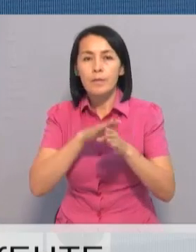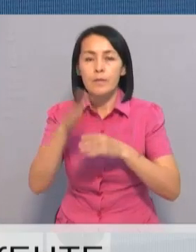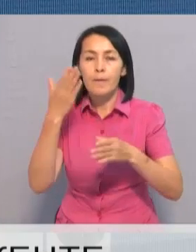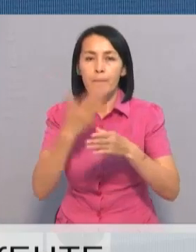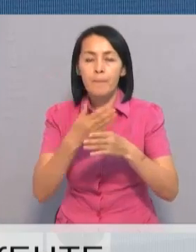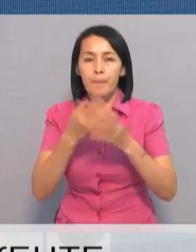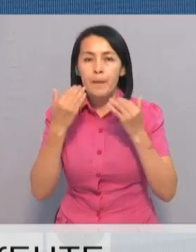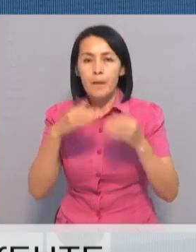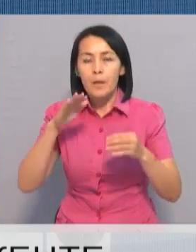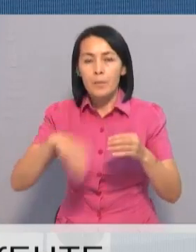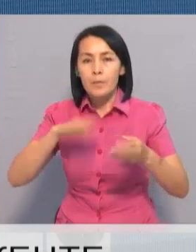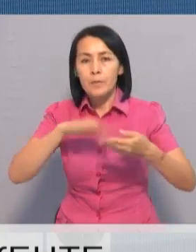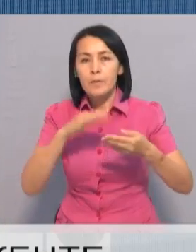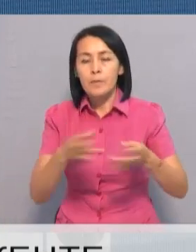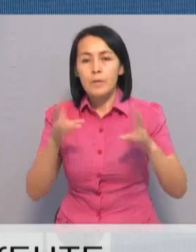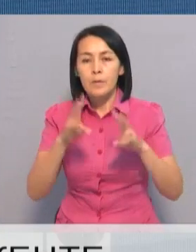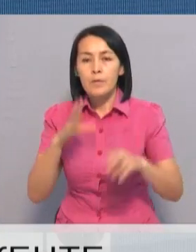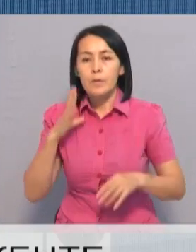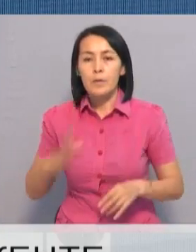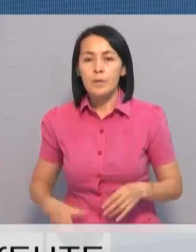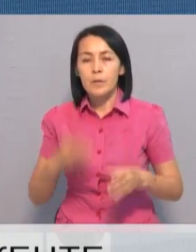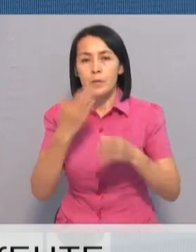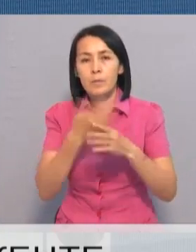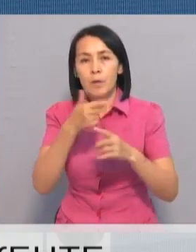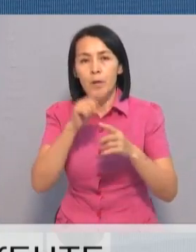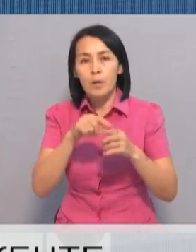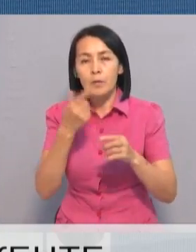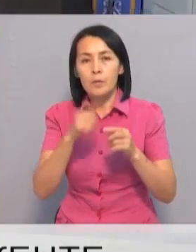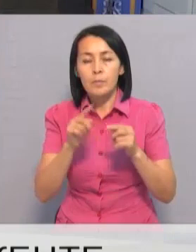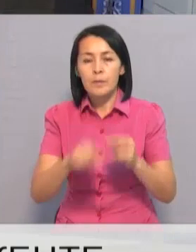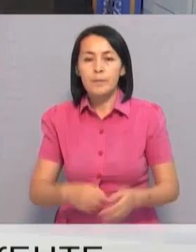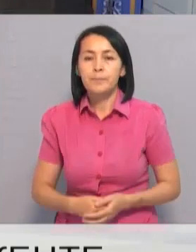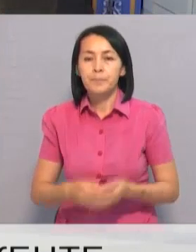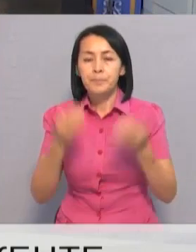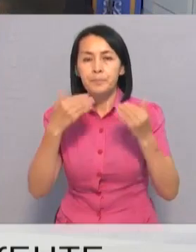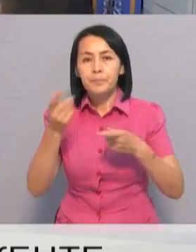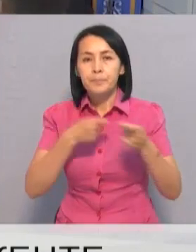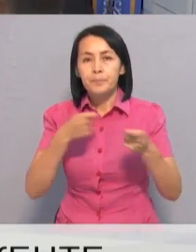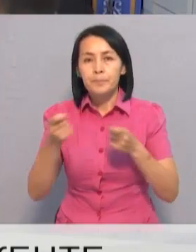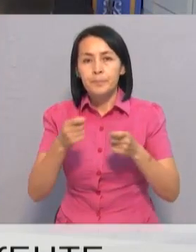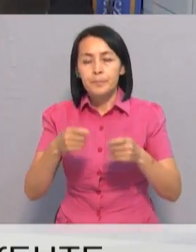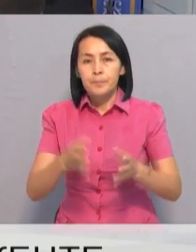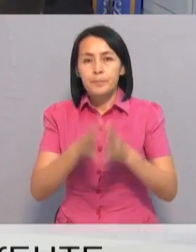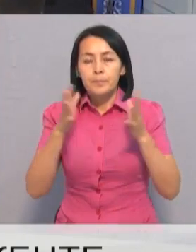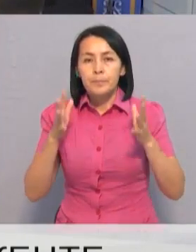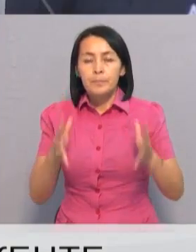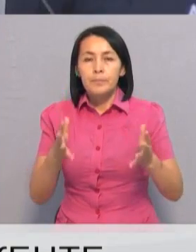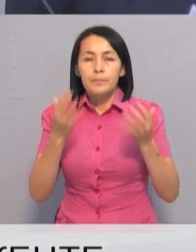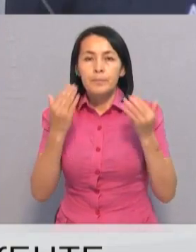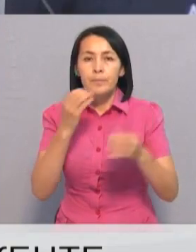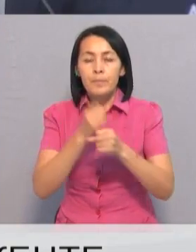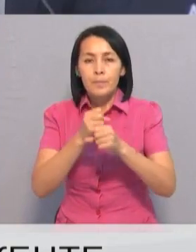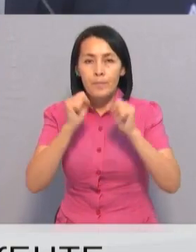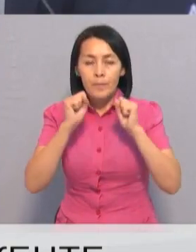обслуживающими компаниями, и после вызова остается лишь ждать помощи, которая придет очень быстро. Принимает управление и меры по более широкому